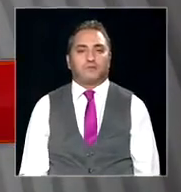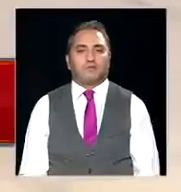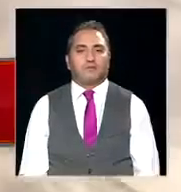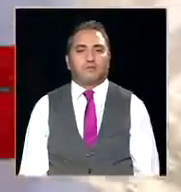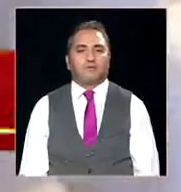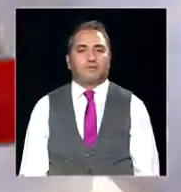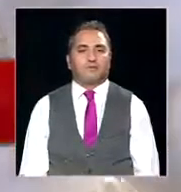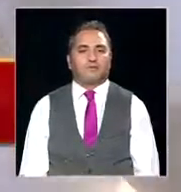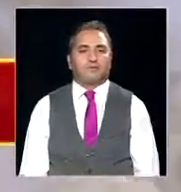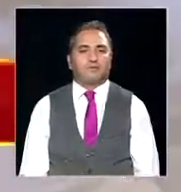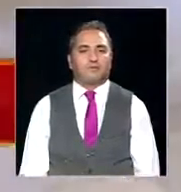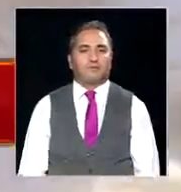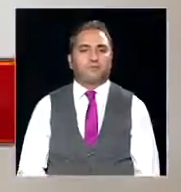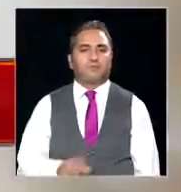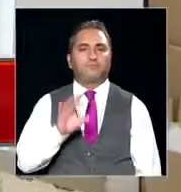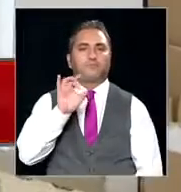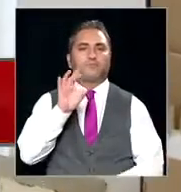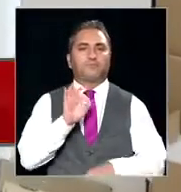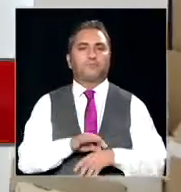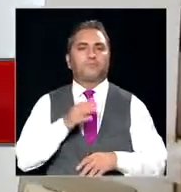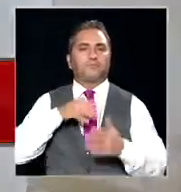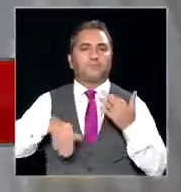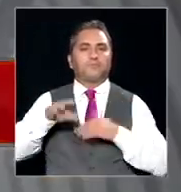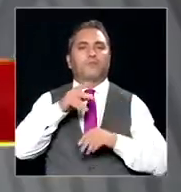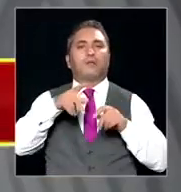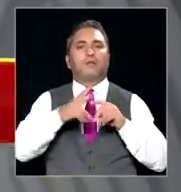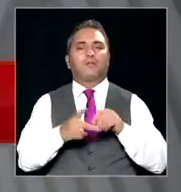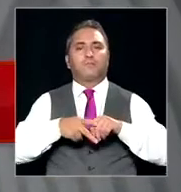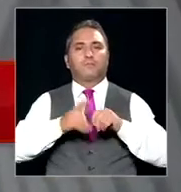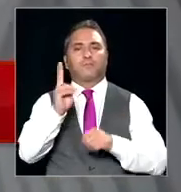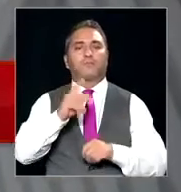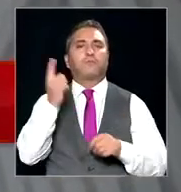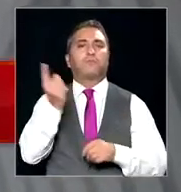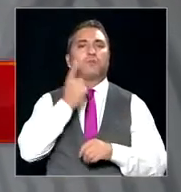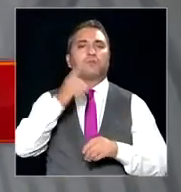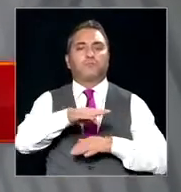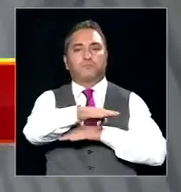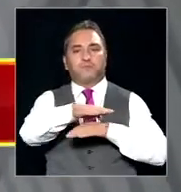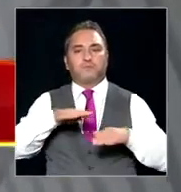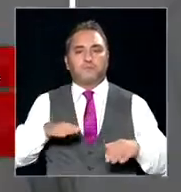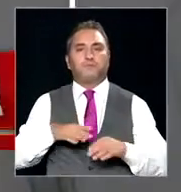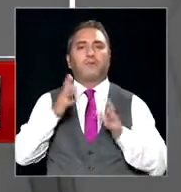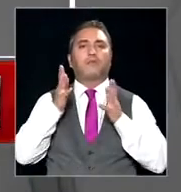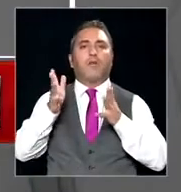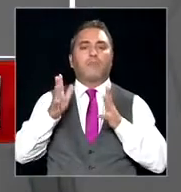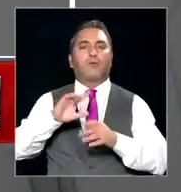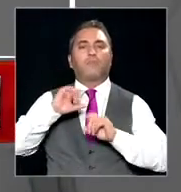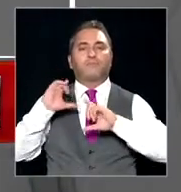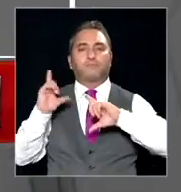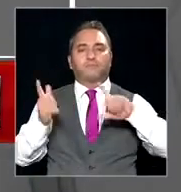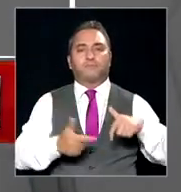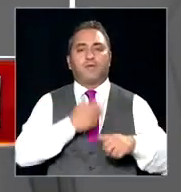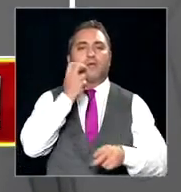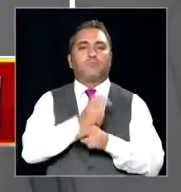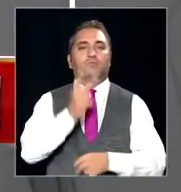15 dakika falan uğraşıp kilidi patlatıyor. Çuval alıp götürmüşler. Minibüsle geldiler, koca depoyu boşalttılar. 2 ton